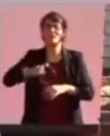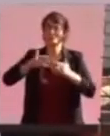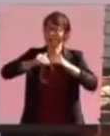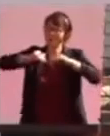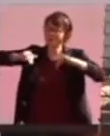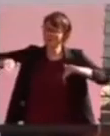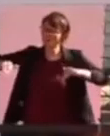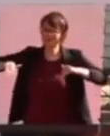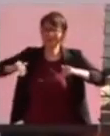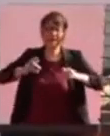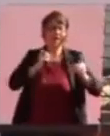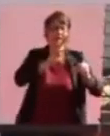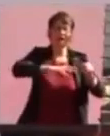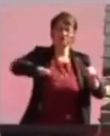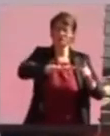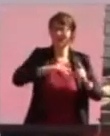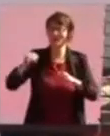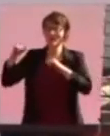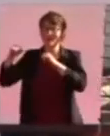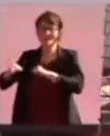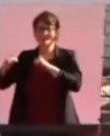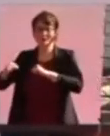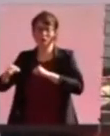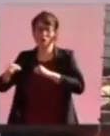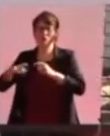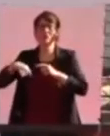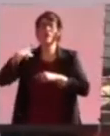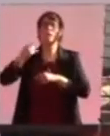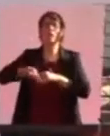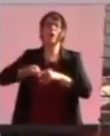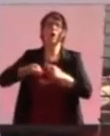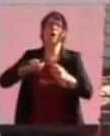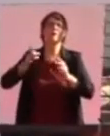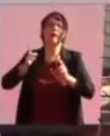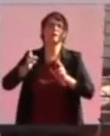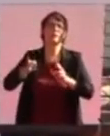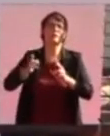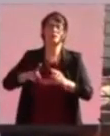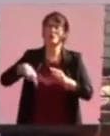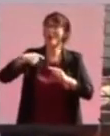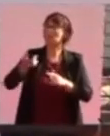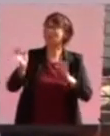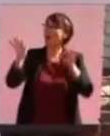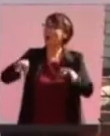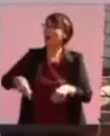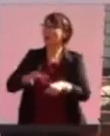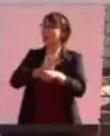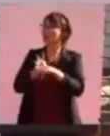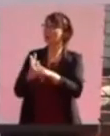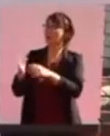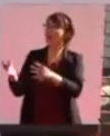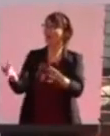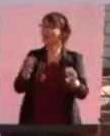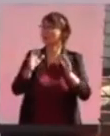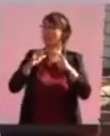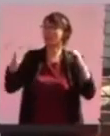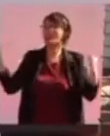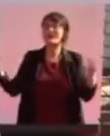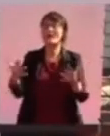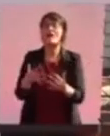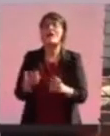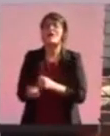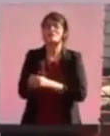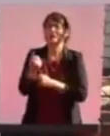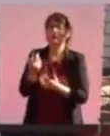verso la regionalizzazione ha fatto il resto la pandemia ha fatto prepotentemente emergere le carenze del sistema